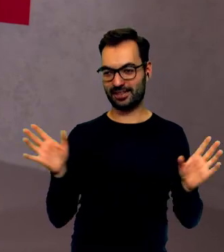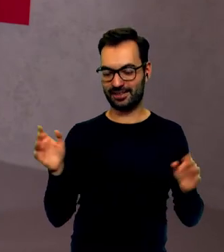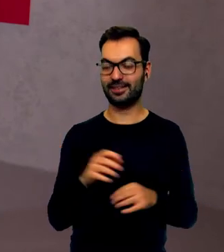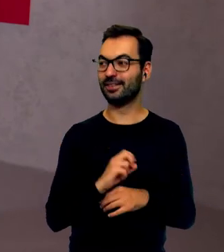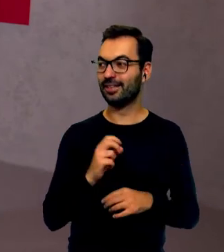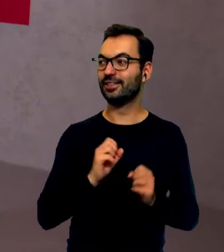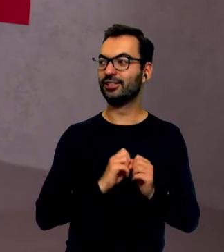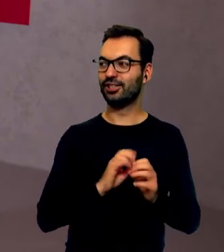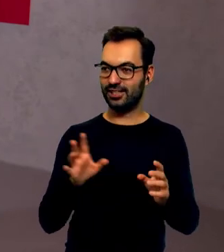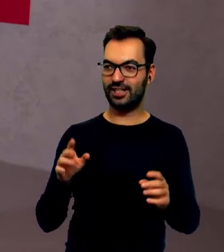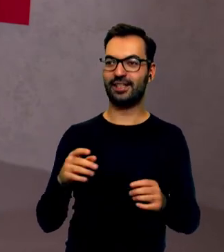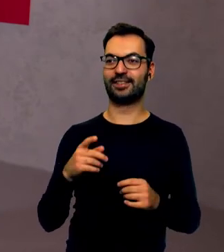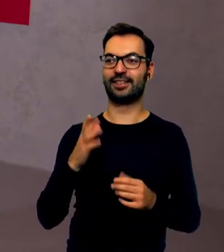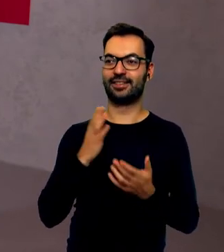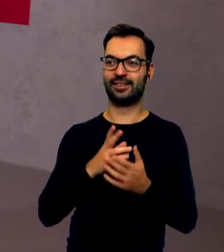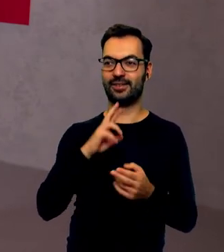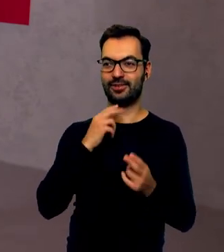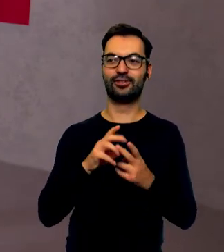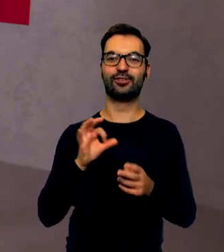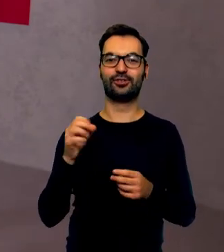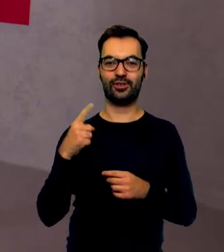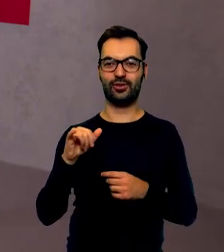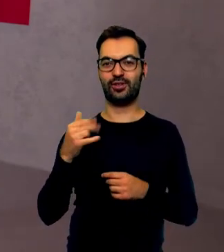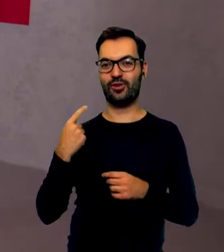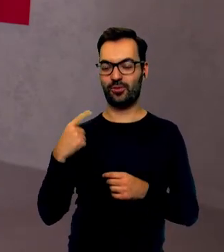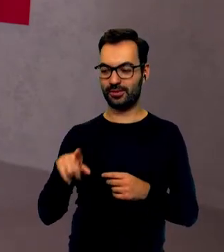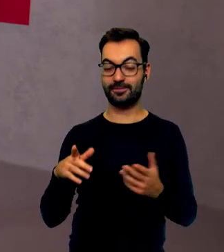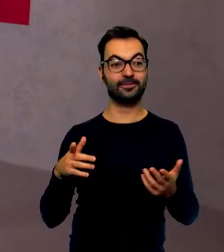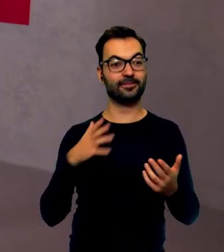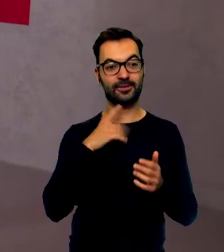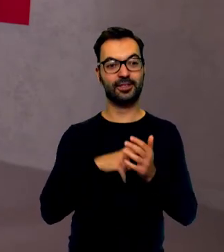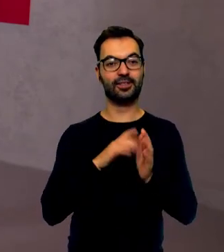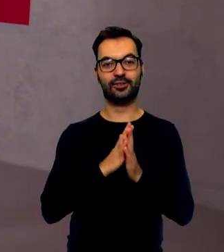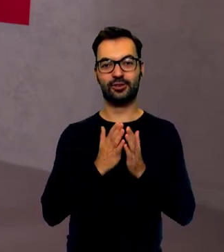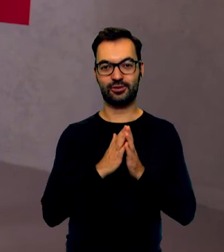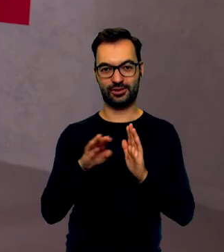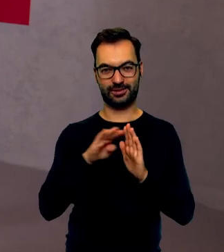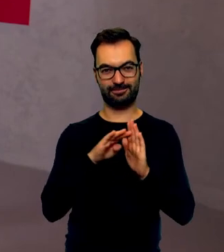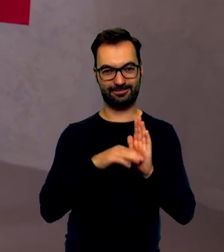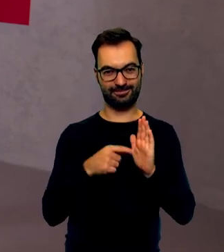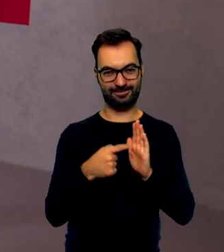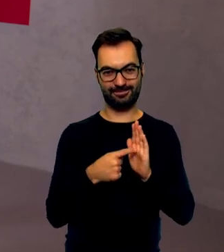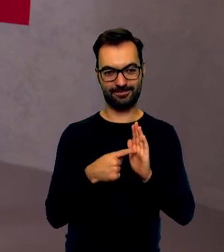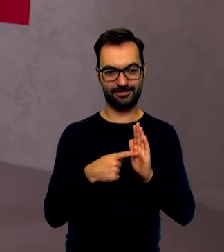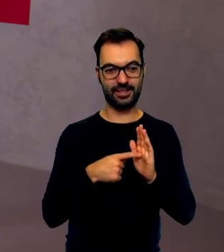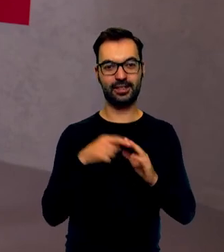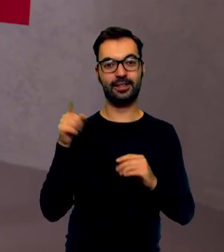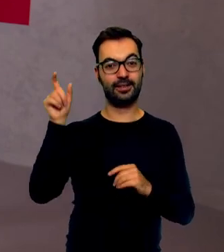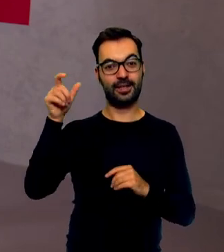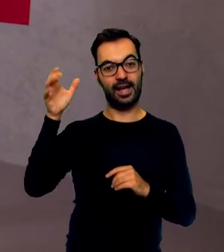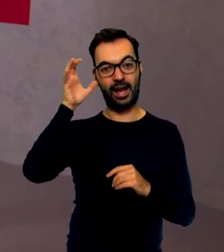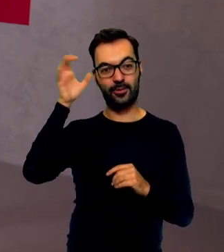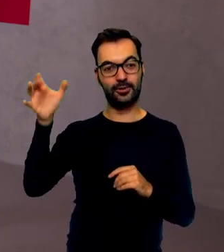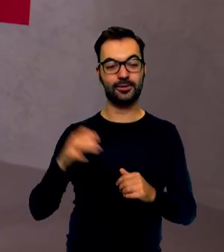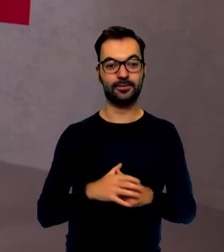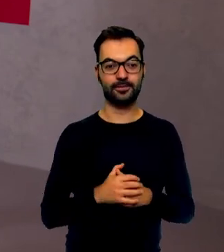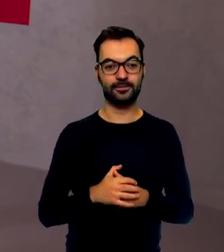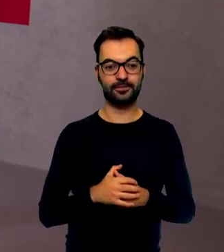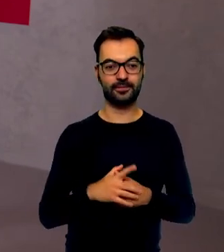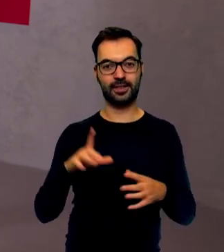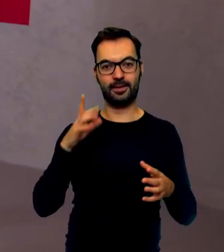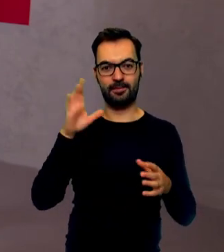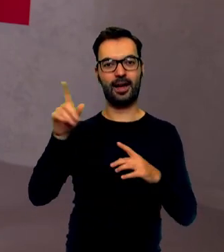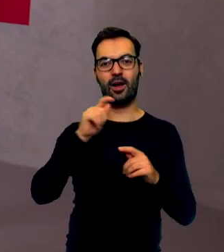odpowiedzieć, że rzecz jasna odpowiedź jest jedna, skąd inąd. Tak. Mówiłam Państwu, że w tej książce Reguły na czas chaosu Tomek się odnosi do